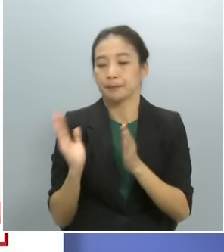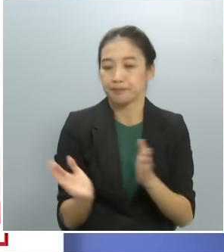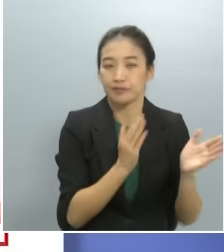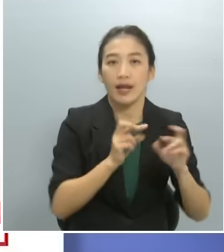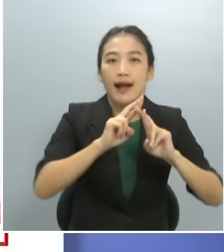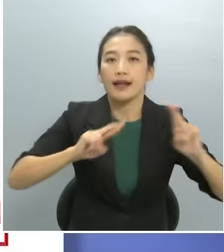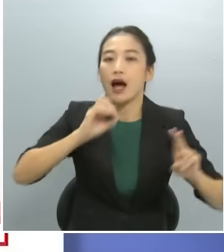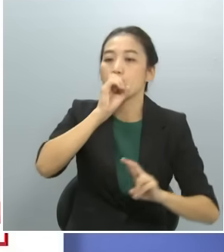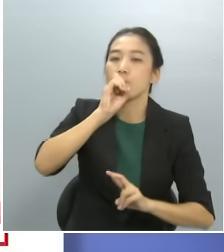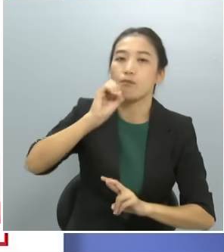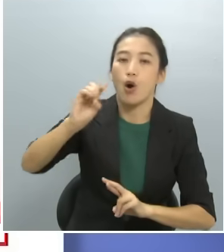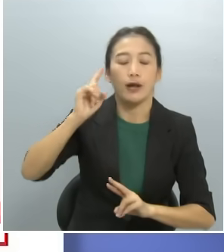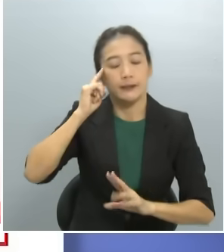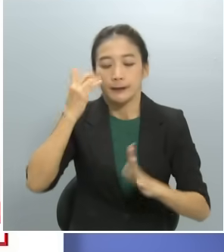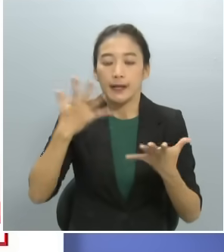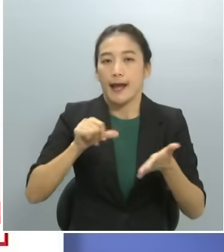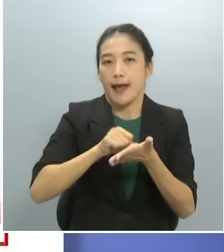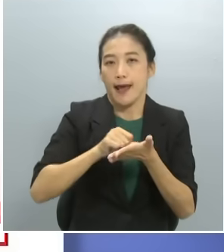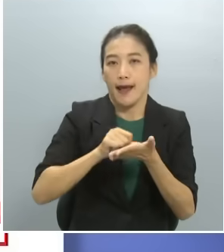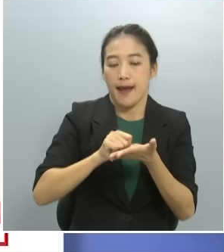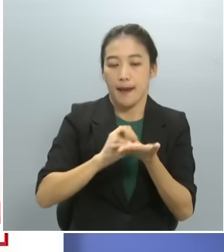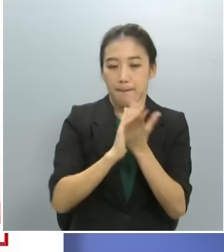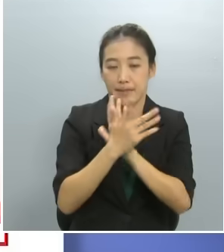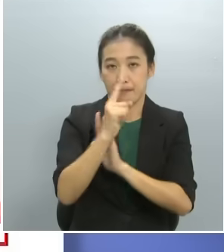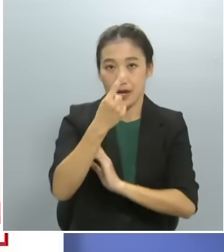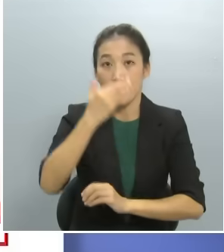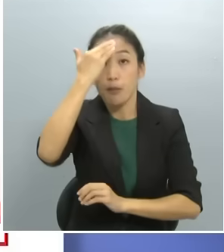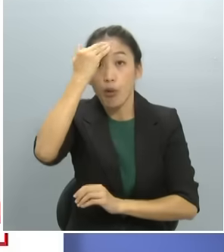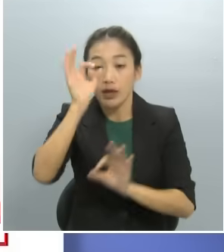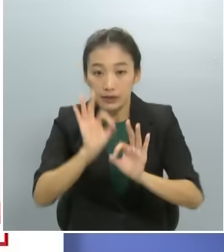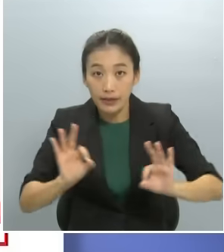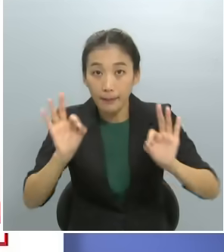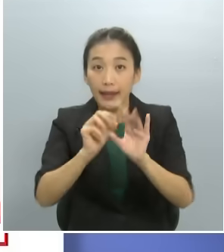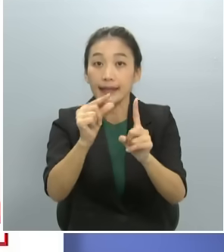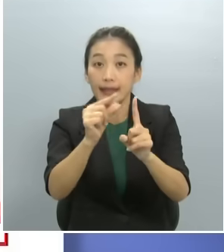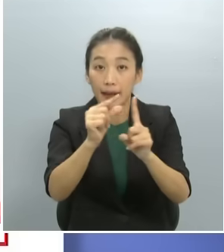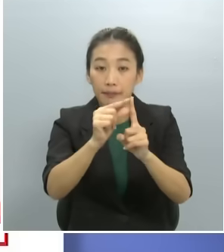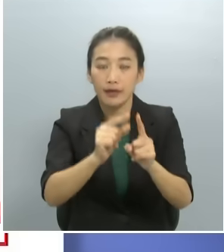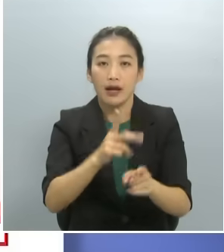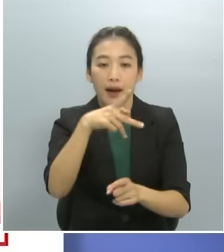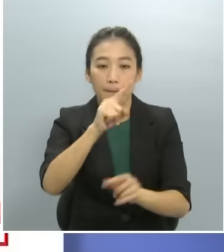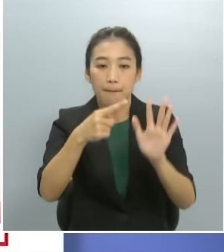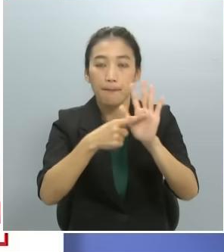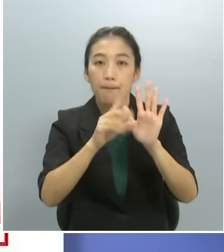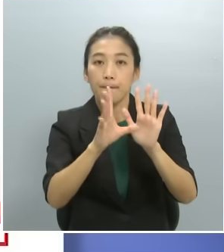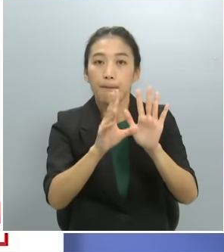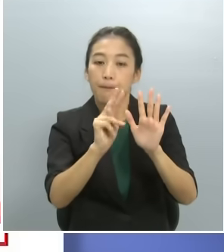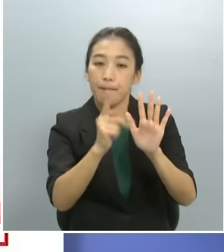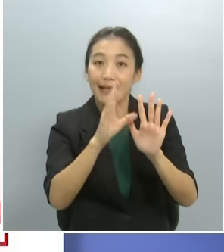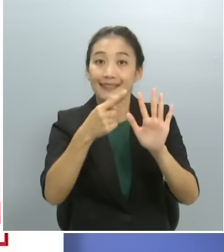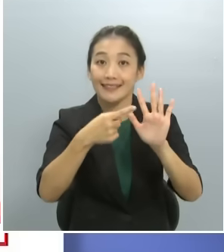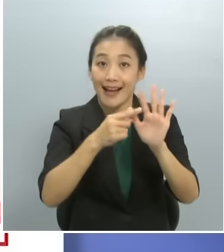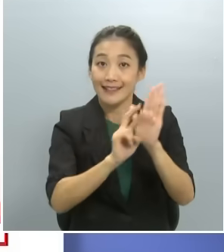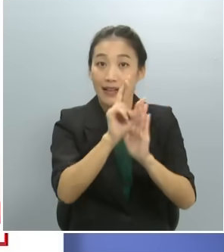มีความผิดจริงไหมคือเขาบอกว่าปังชาเชียงรายเป็นเพียงภาษาไทยเท่านั้นที่เหมือนส่วนปังชาเนี่ยค่ะ